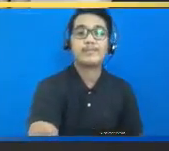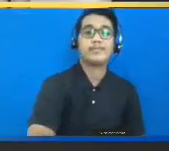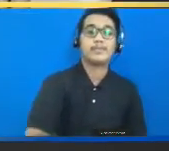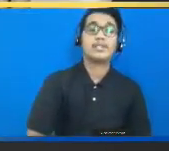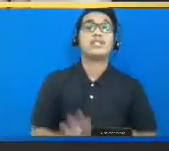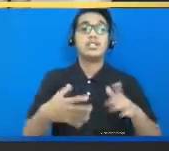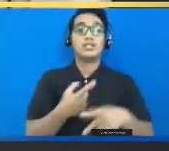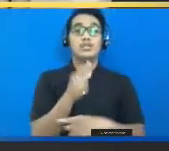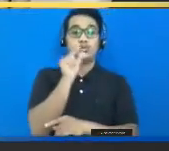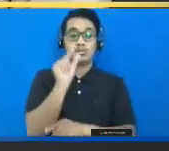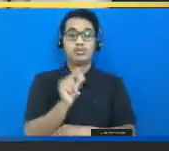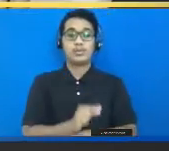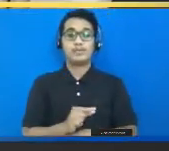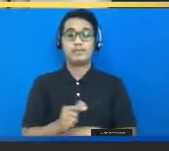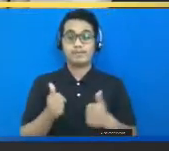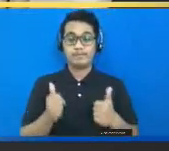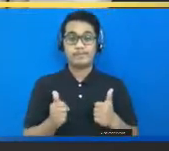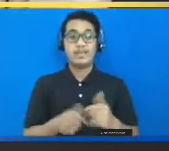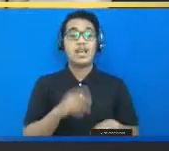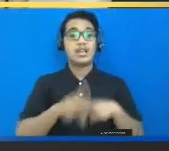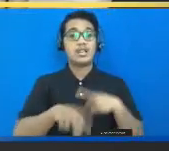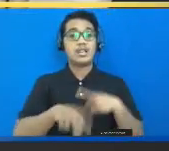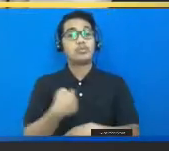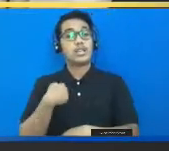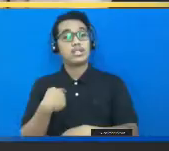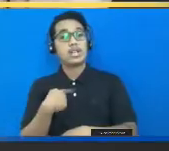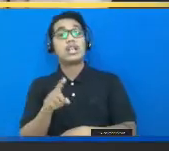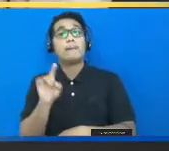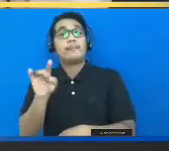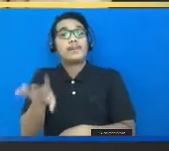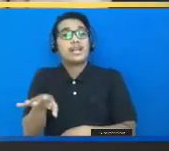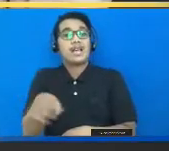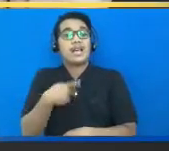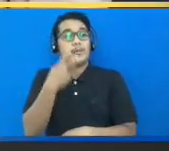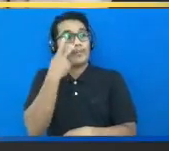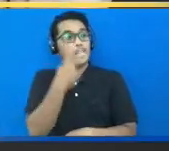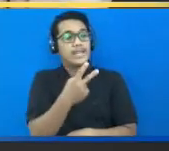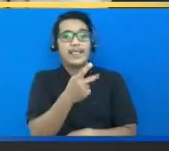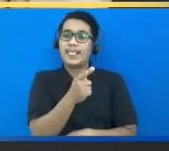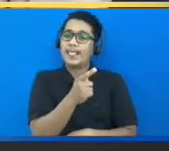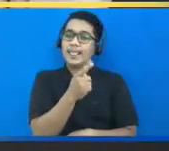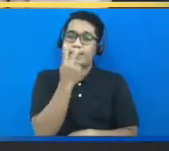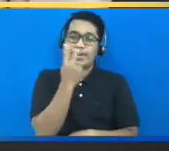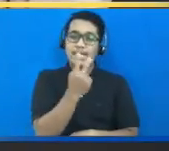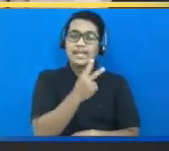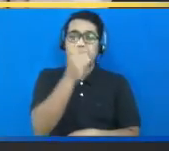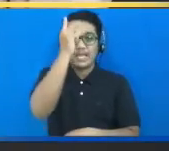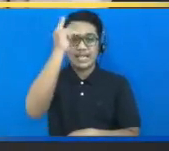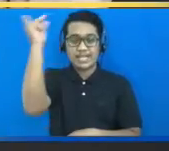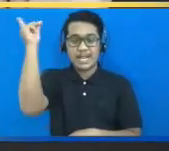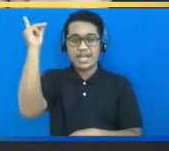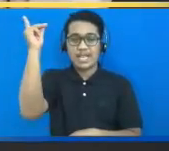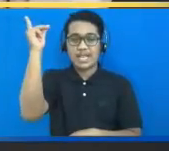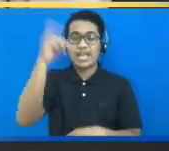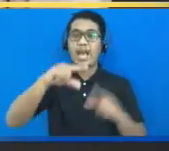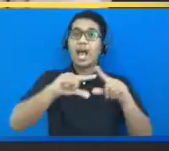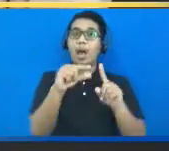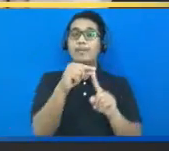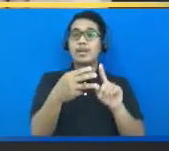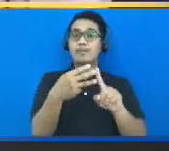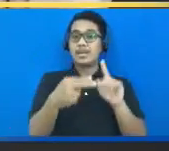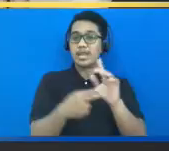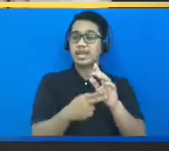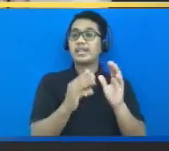Flowers Kalau menurut saya sih Saya kan sempat terlihat yang apa rancangan APBN